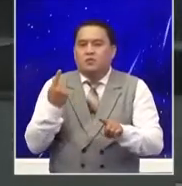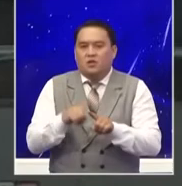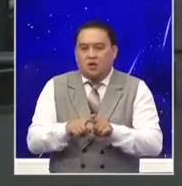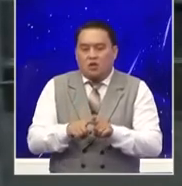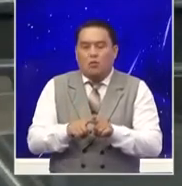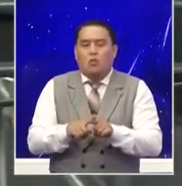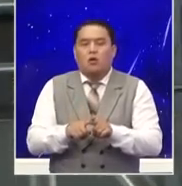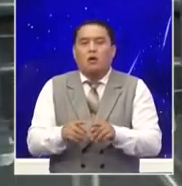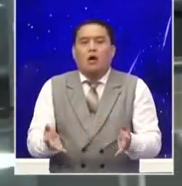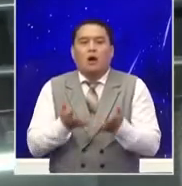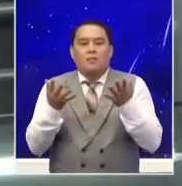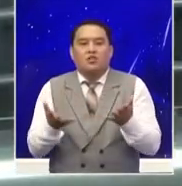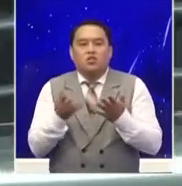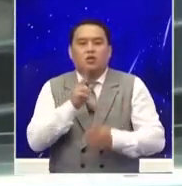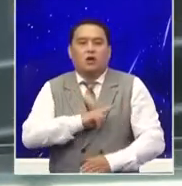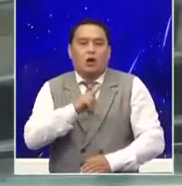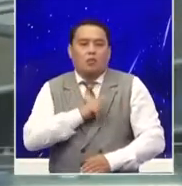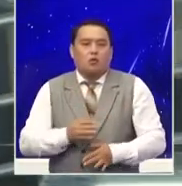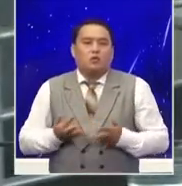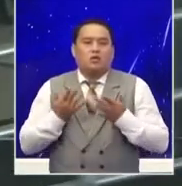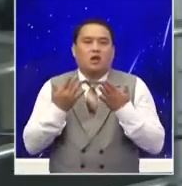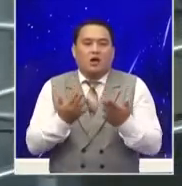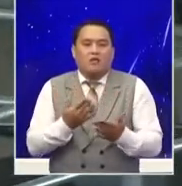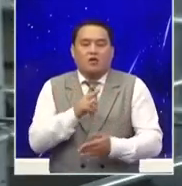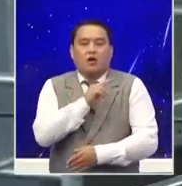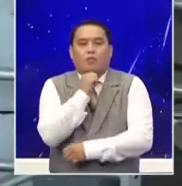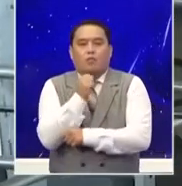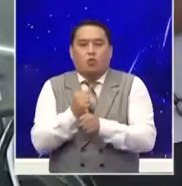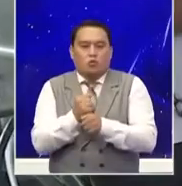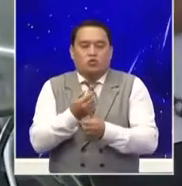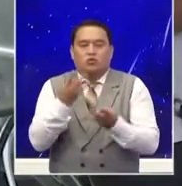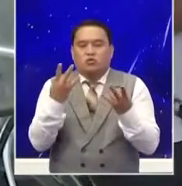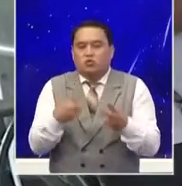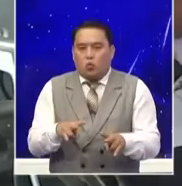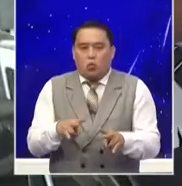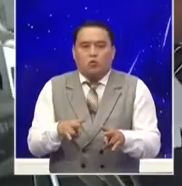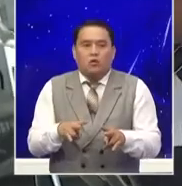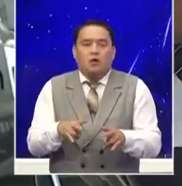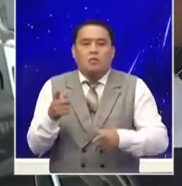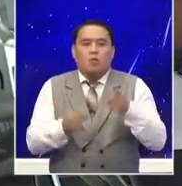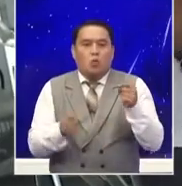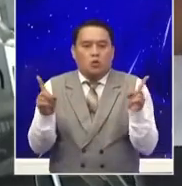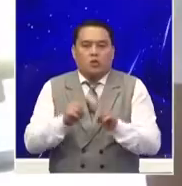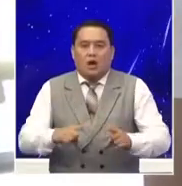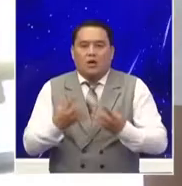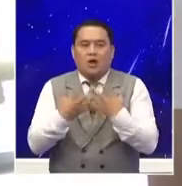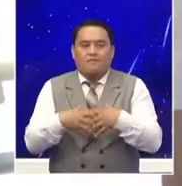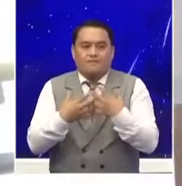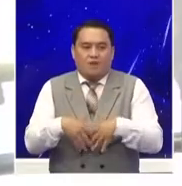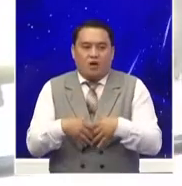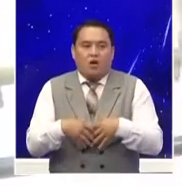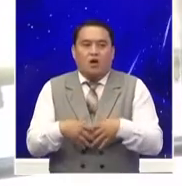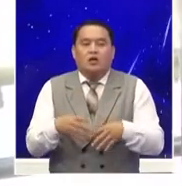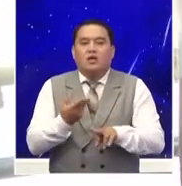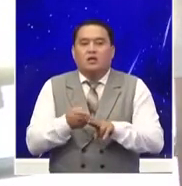что максимально облегчает труд специалистов и не требует большого количества рабочих рук. Удой скота происходит посредством уникальной доильной машины «Гея». По сути,